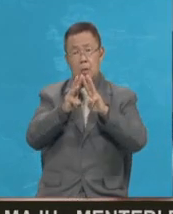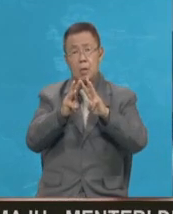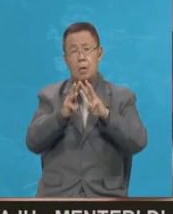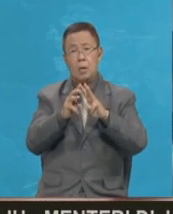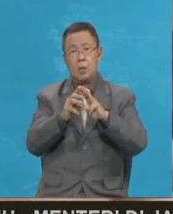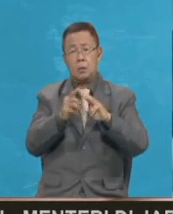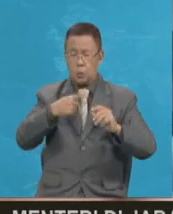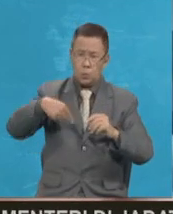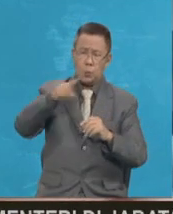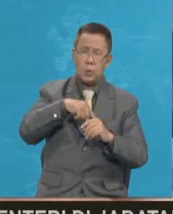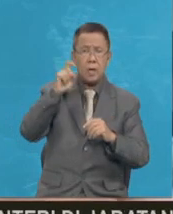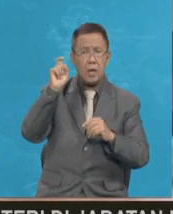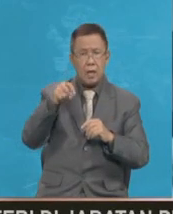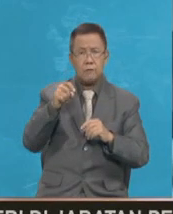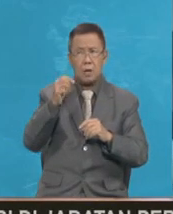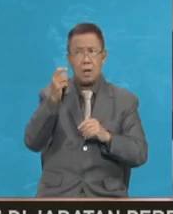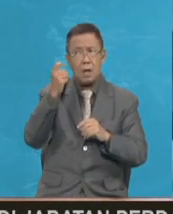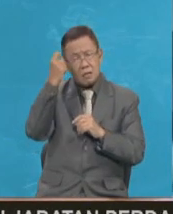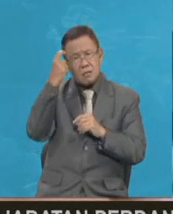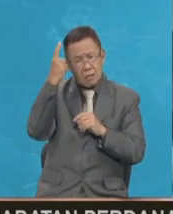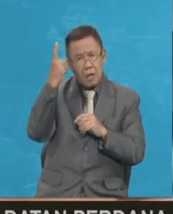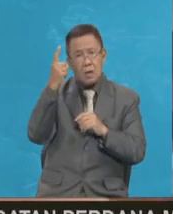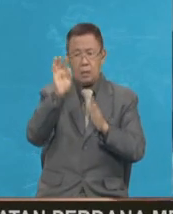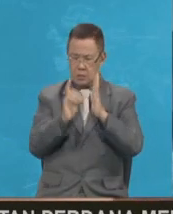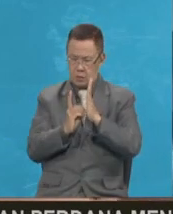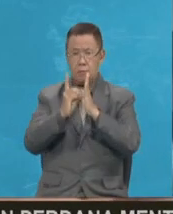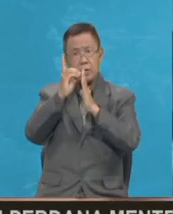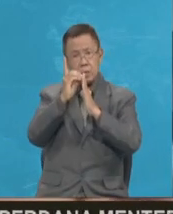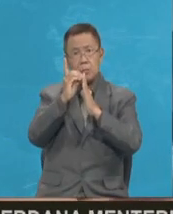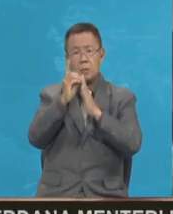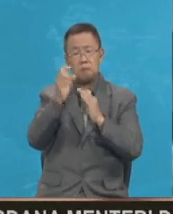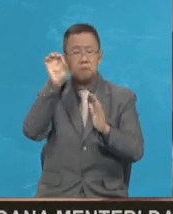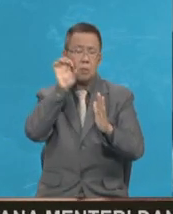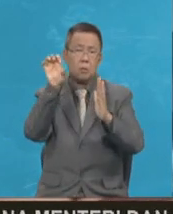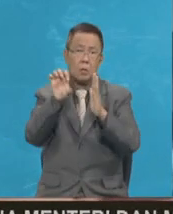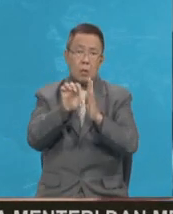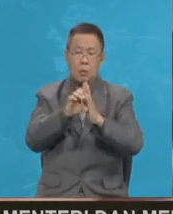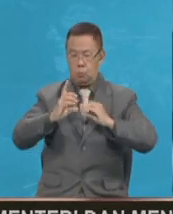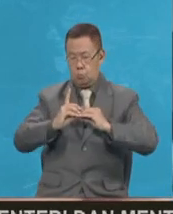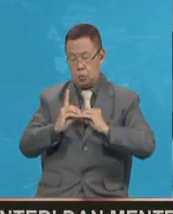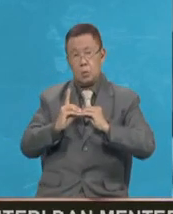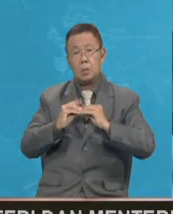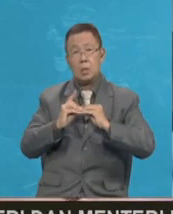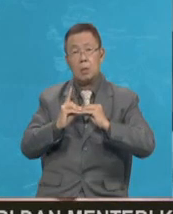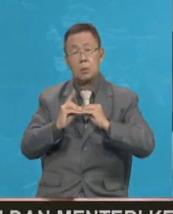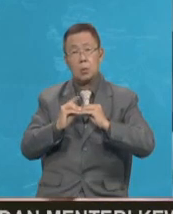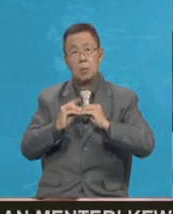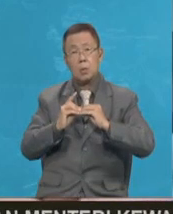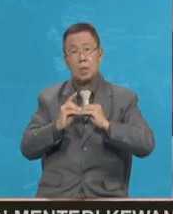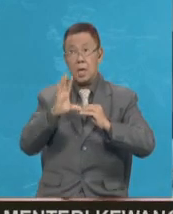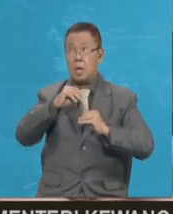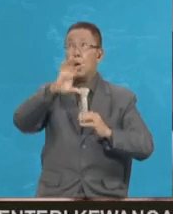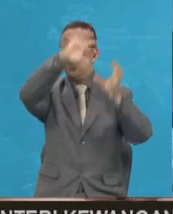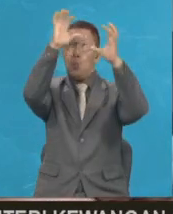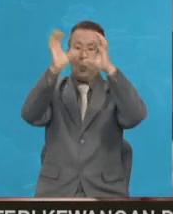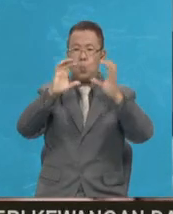samping Devi omaezaki pabrik of the development Fauzan pada digitalisation Enno sore